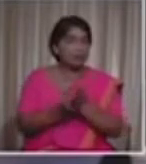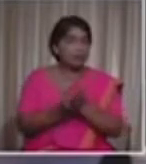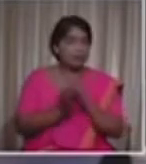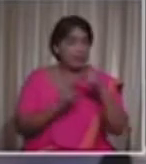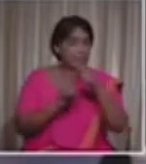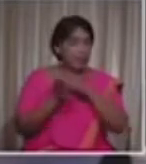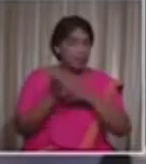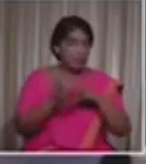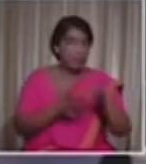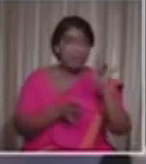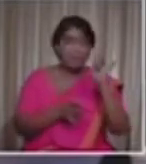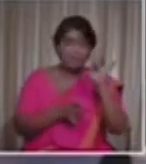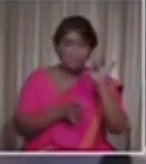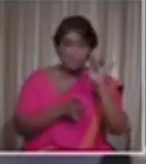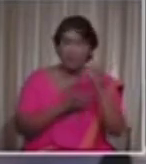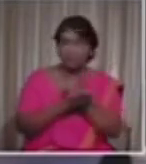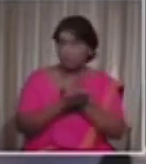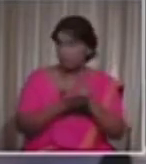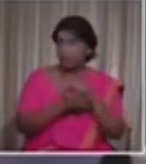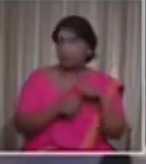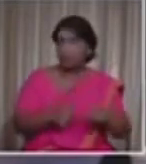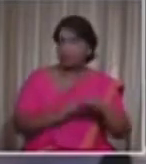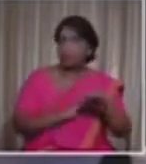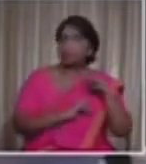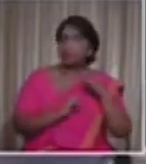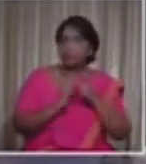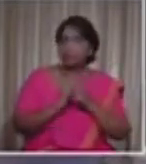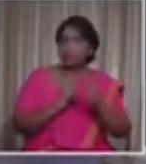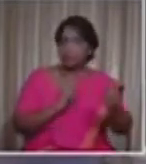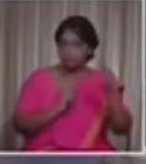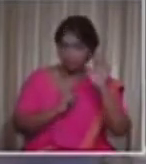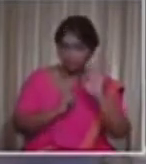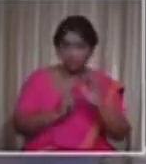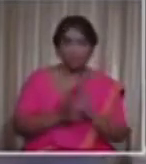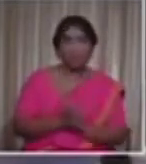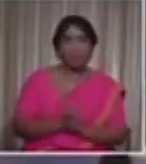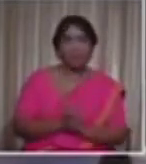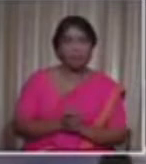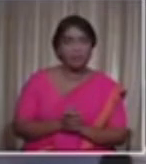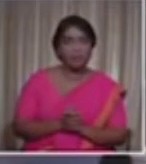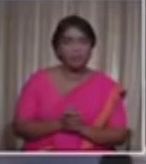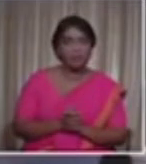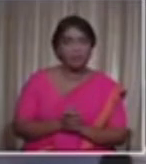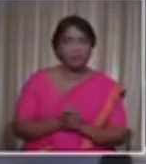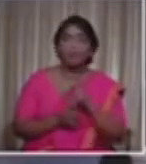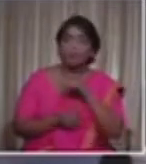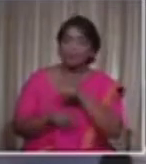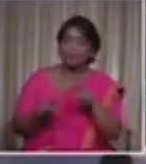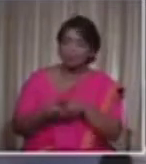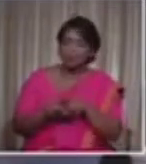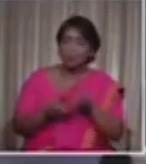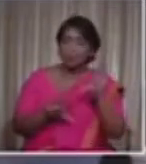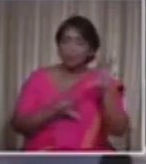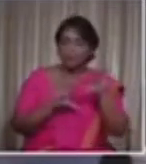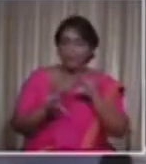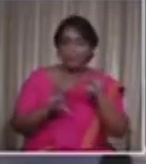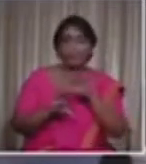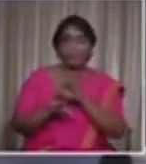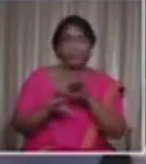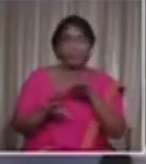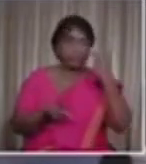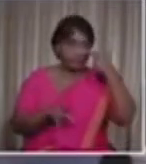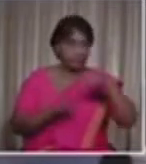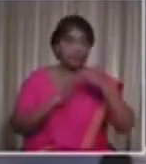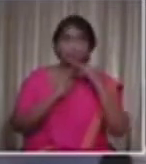15ක් ආවරණය වන පරිදියට සක්‍රියව ක්‍රියාත්මක වෙනවා. ඊට අමතරව තෝරාගත් ඉන්ධන පිරුම්හල්